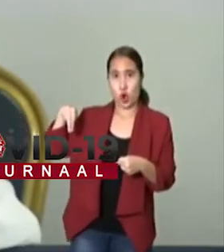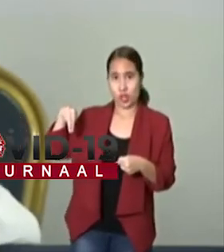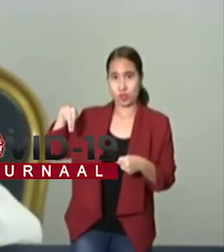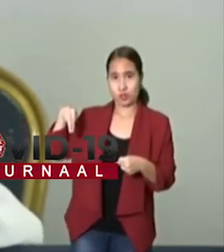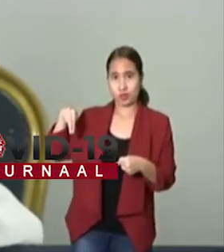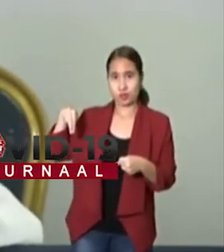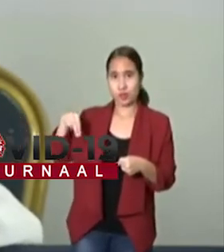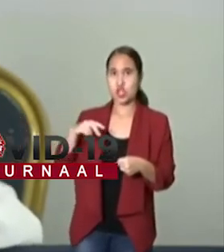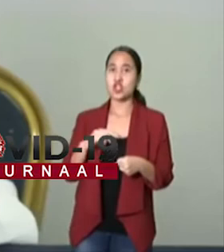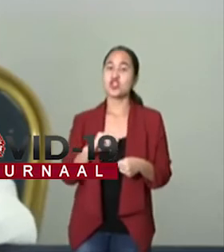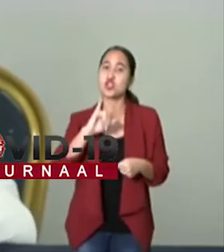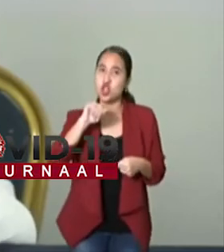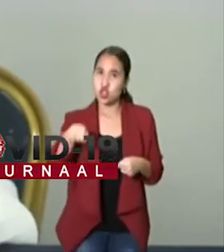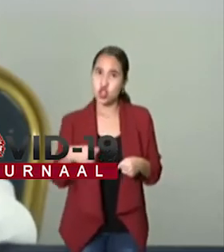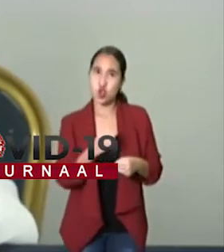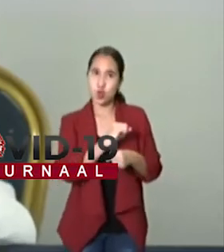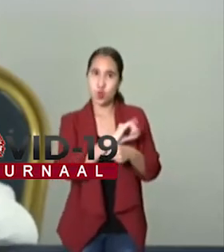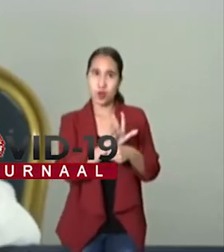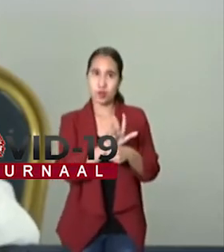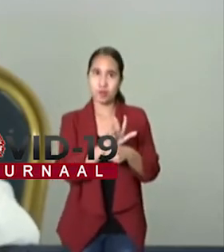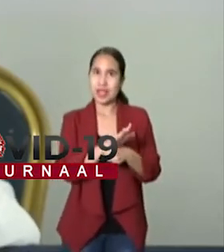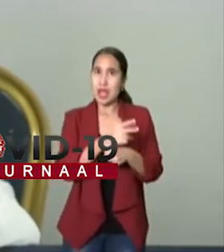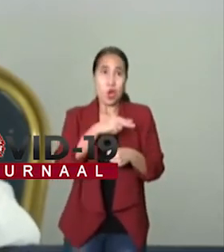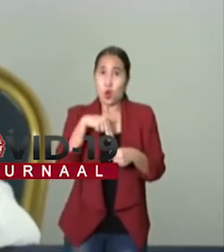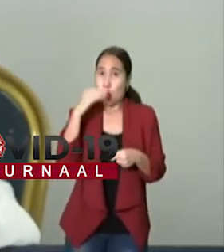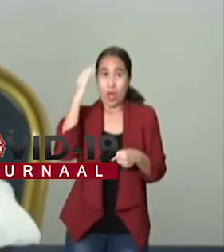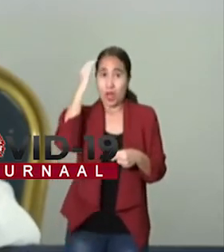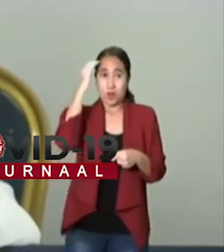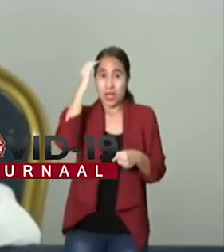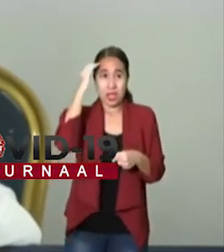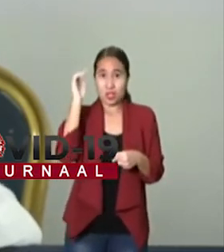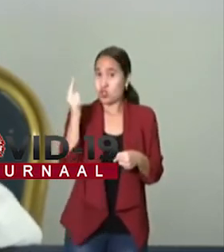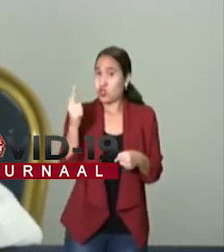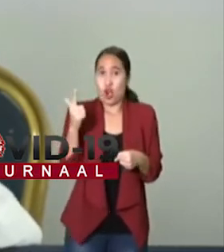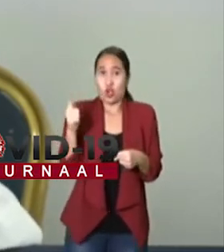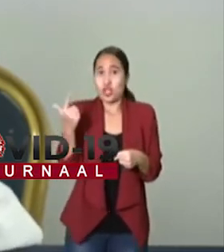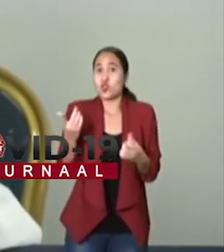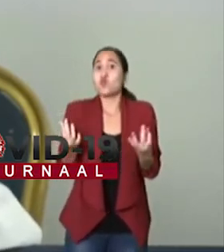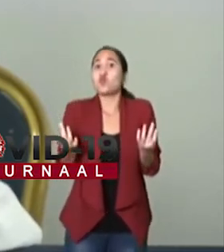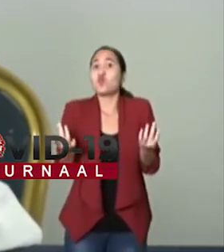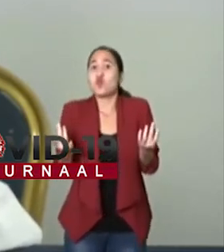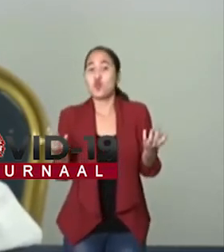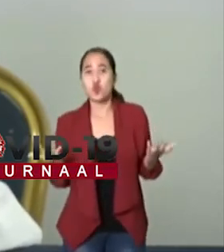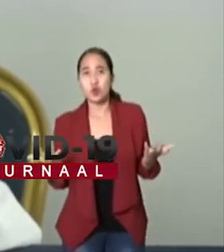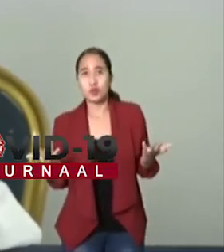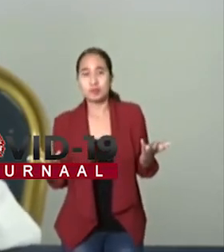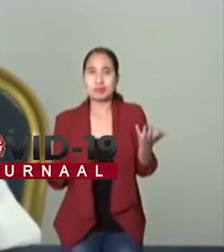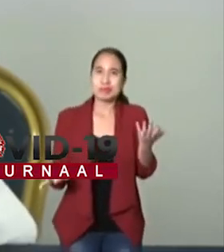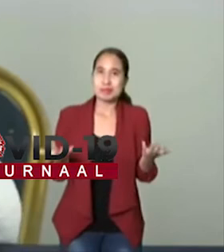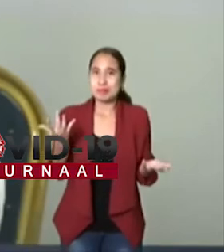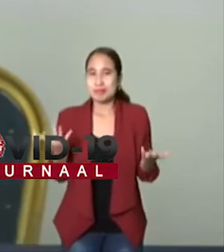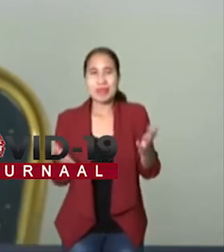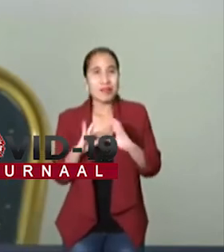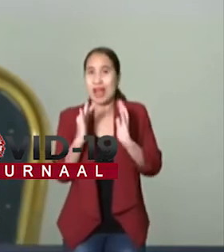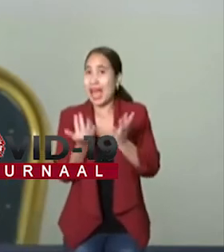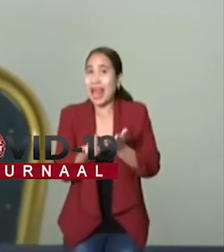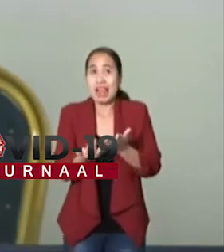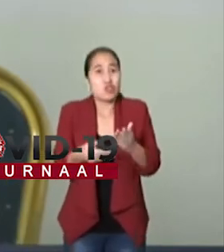Omicron zegt ons nog niet wat het gaat doen. Het kan nog alle kanten opgaan.